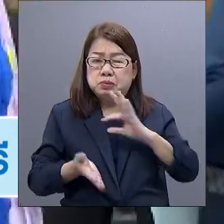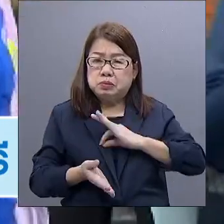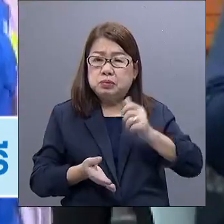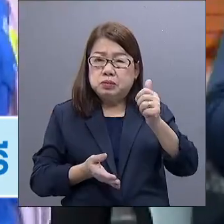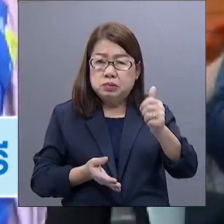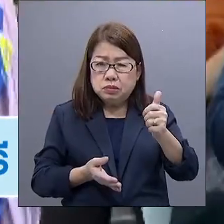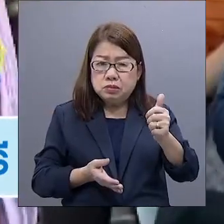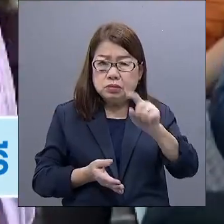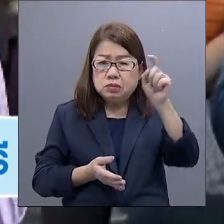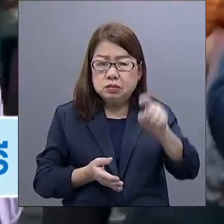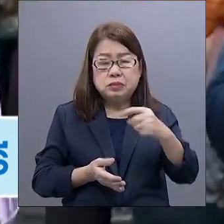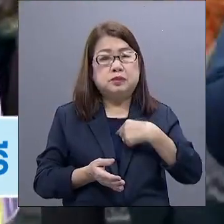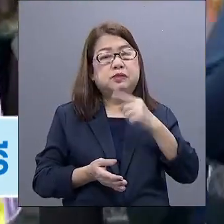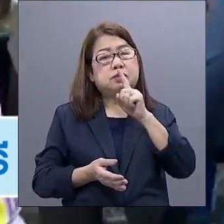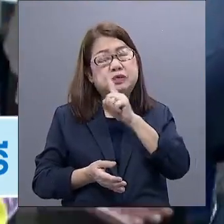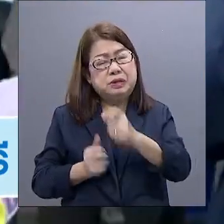ันบียัไ